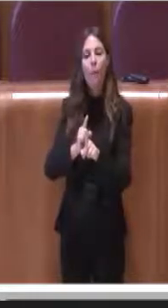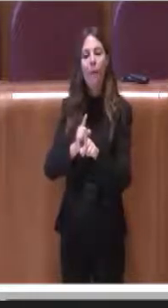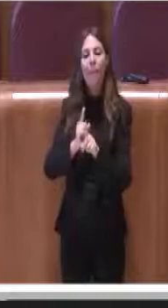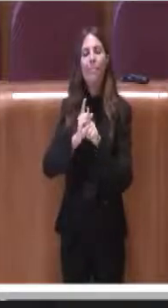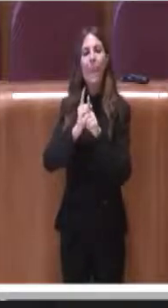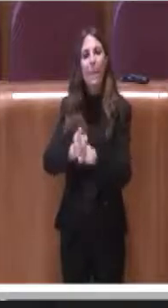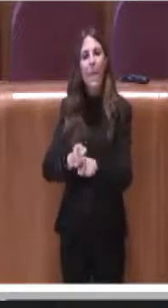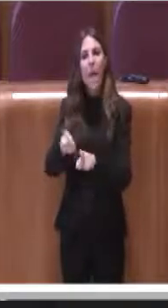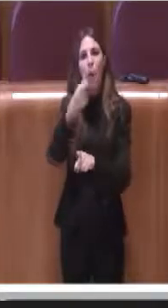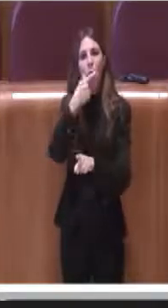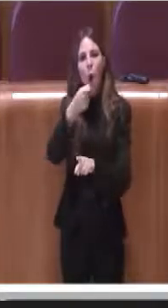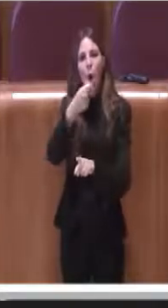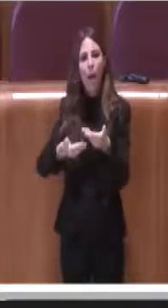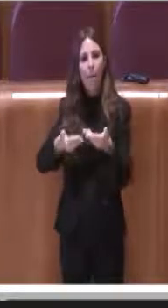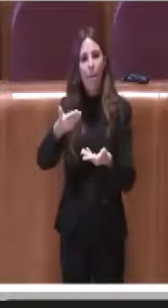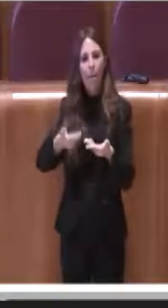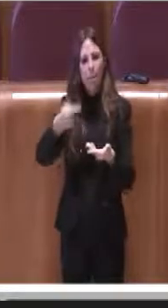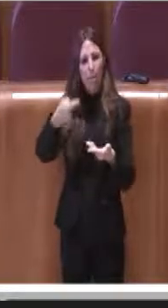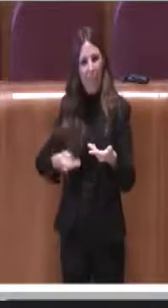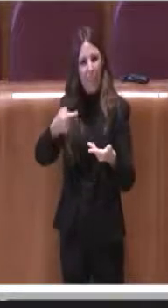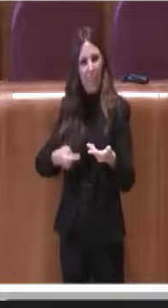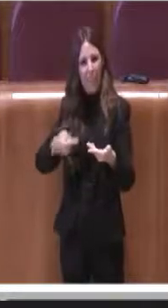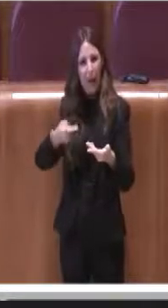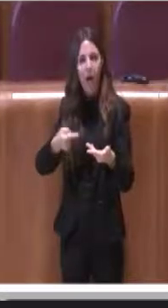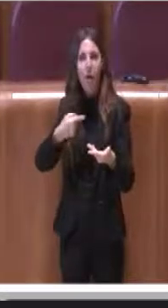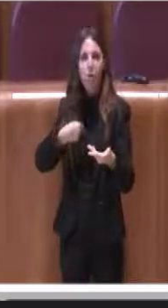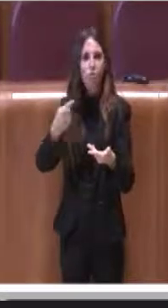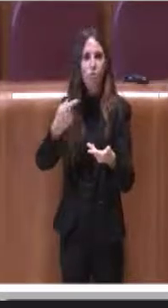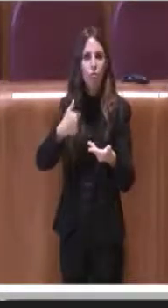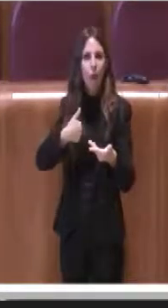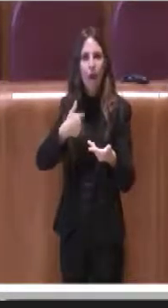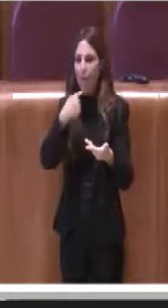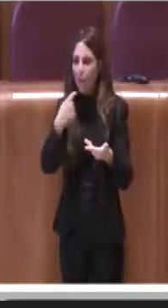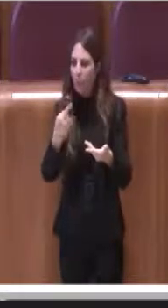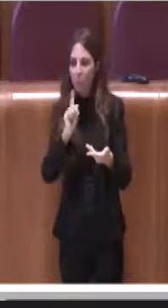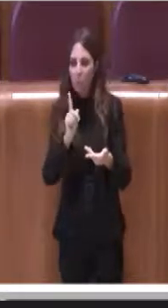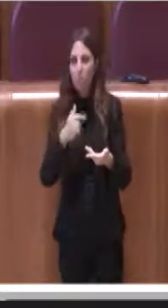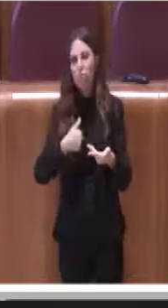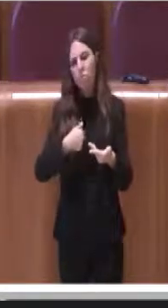Questo non lo dico io, lo dicono i livelli essenziali di assistenza e